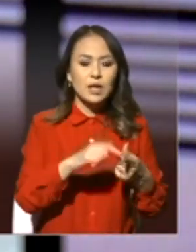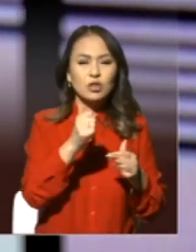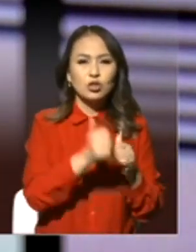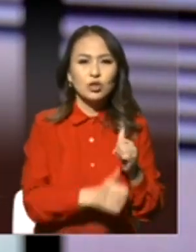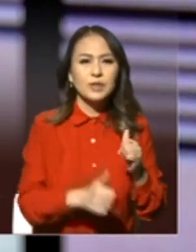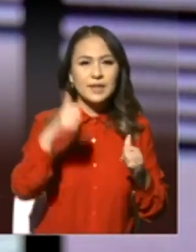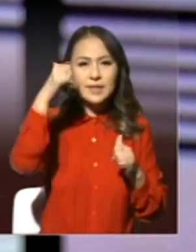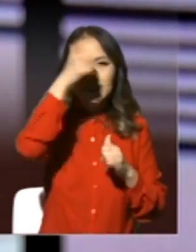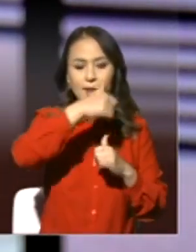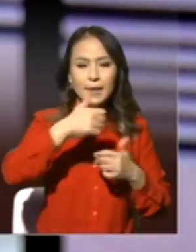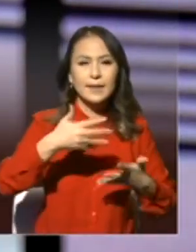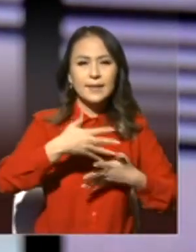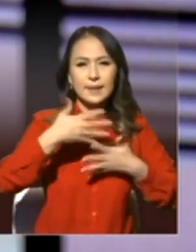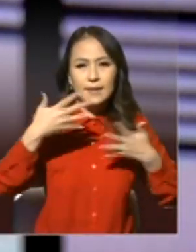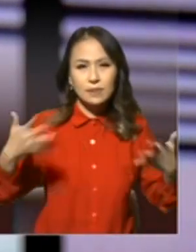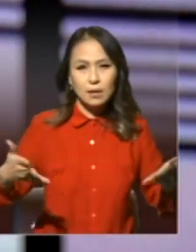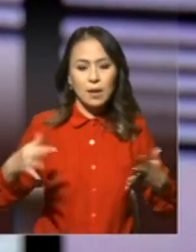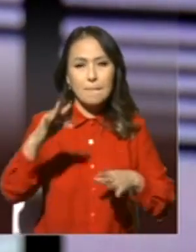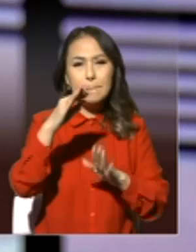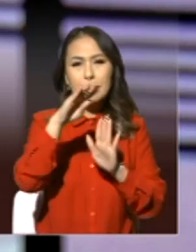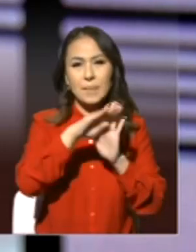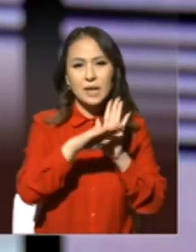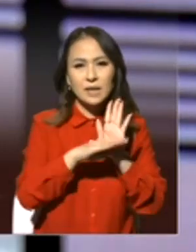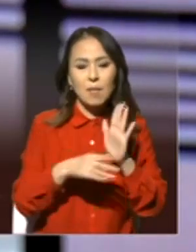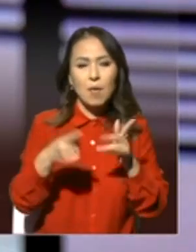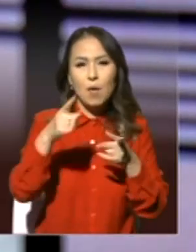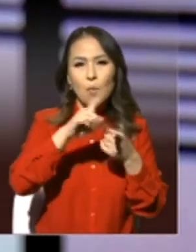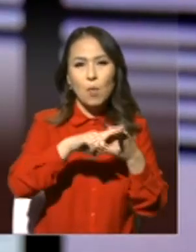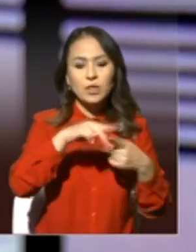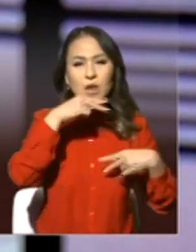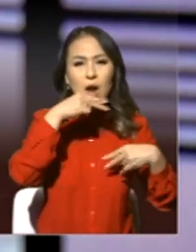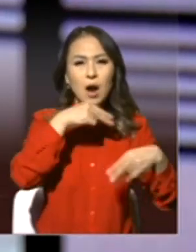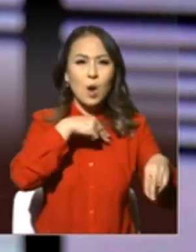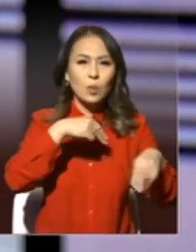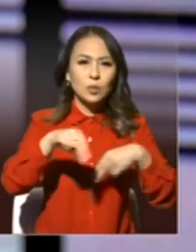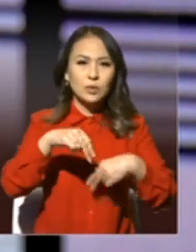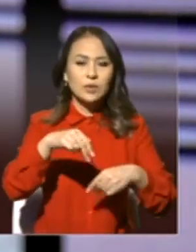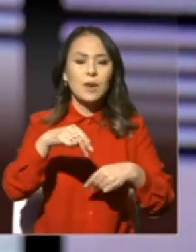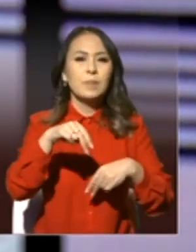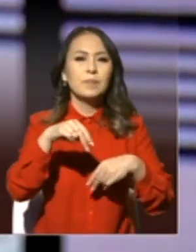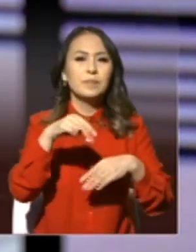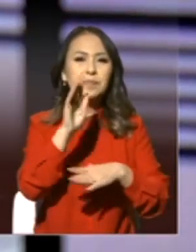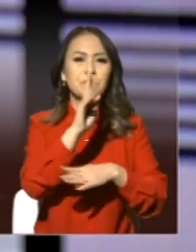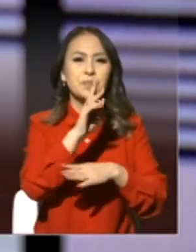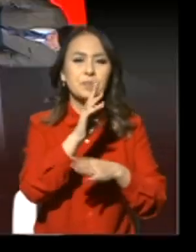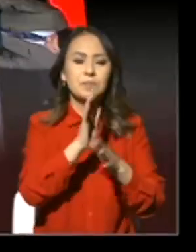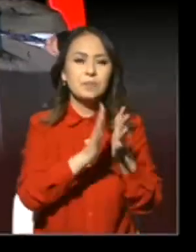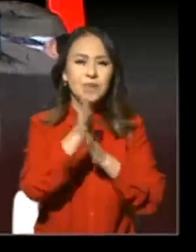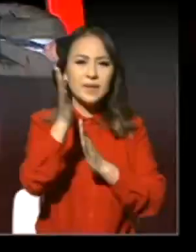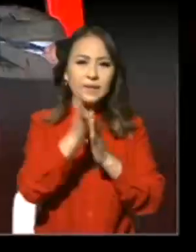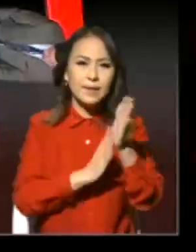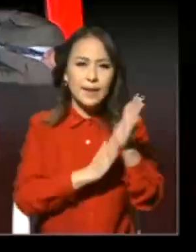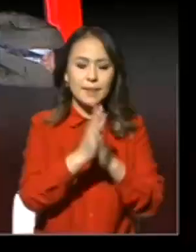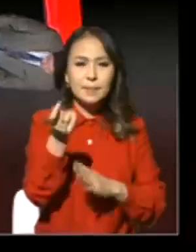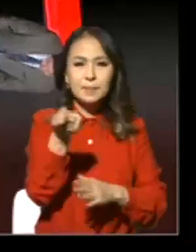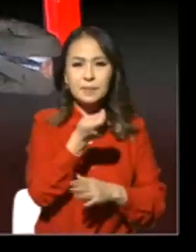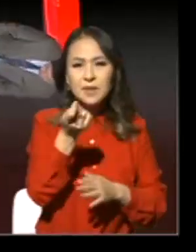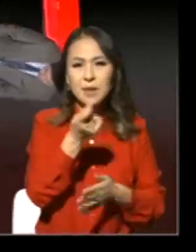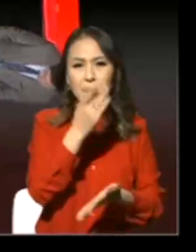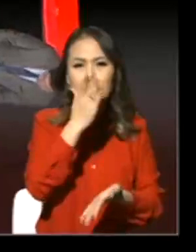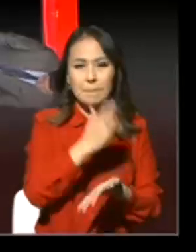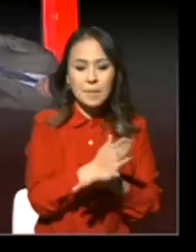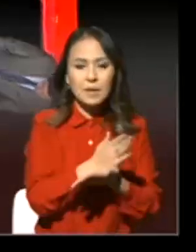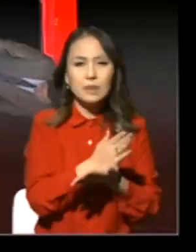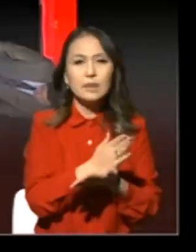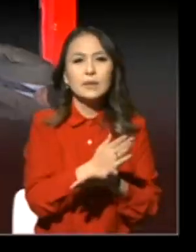сайынғы кең дала бағдарламасы бойынша жаңағы азық түлік өндірушілер, соның ішінде бидай егетін жаңағы